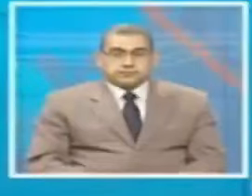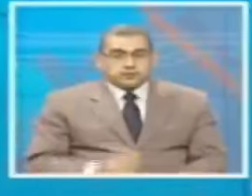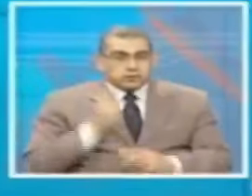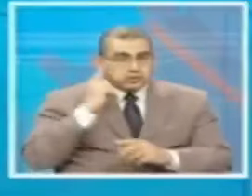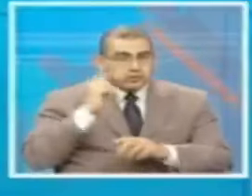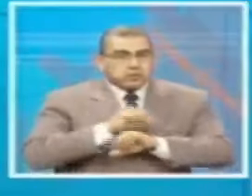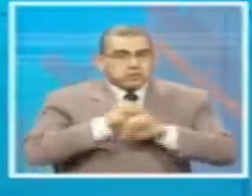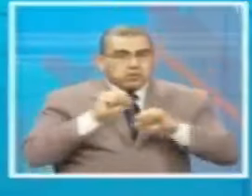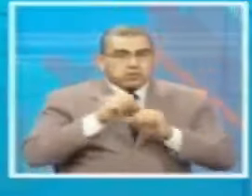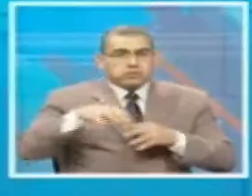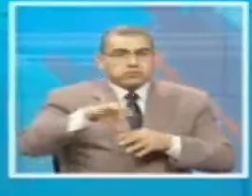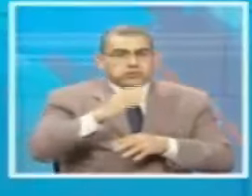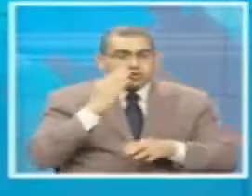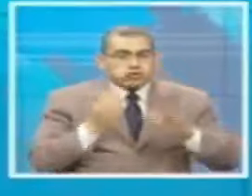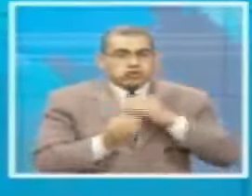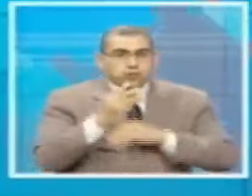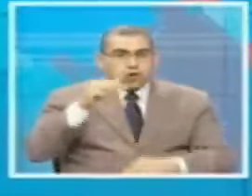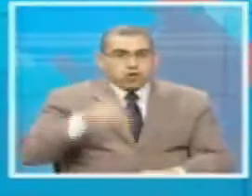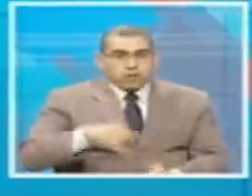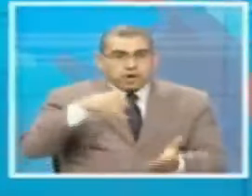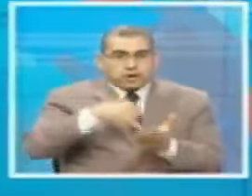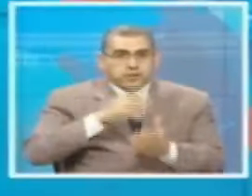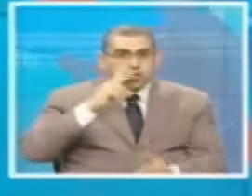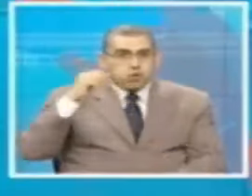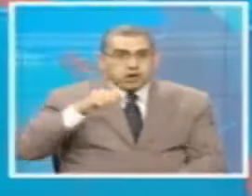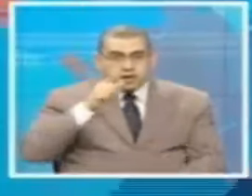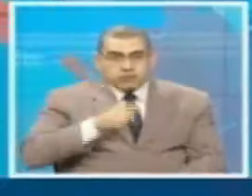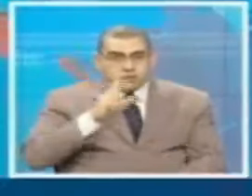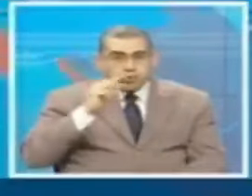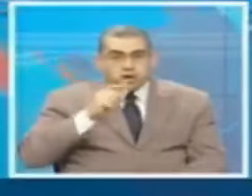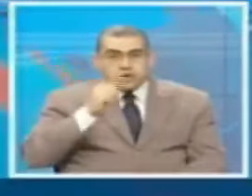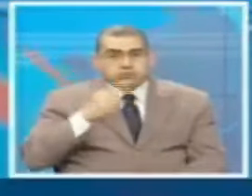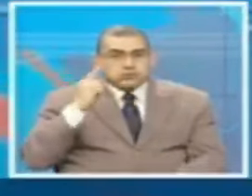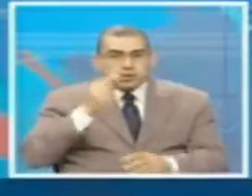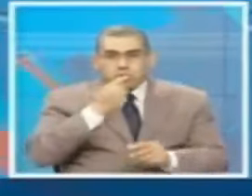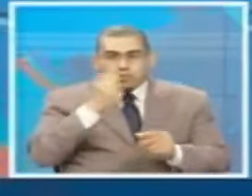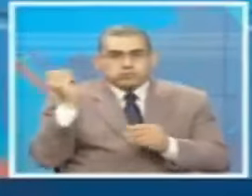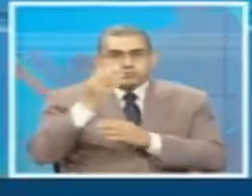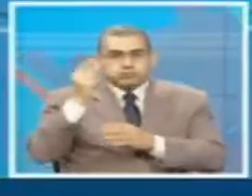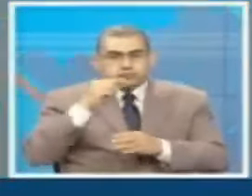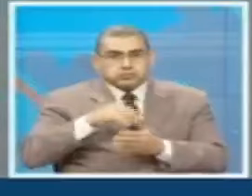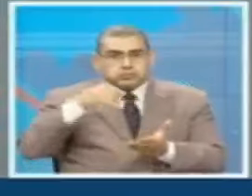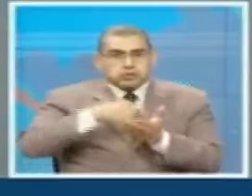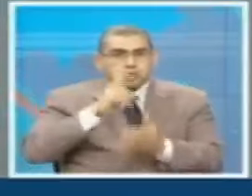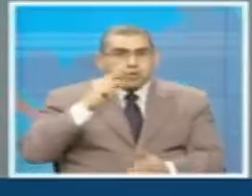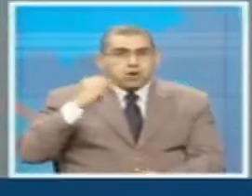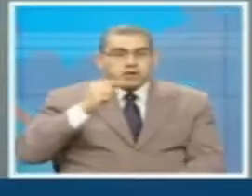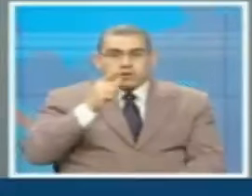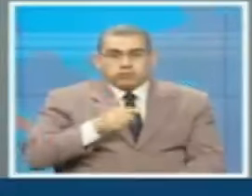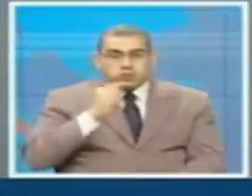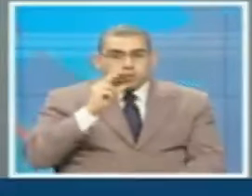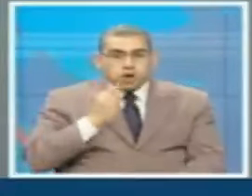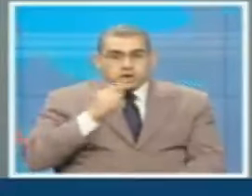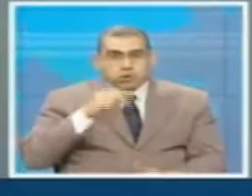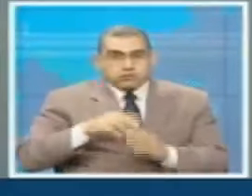دوت عدة انفجارات صباح اليوم في وسط العاصمة الأوكرانية كييف بعد انطلاق صافرات داخل العاصمة الأوكرانية ومشيرة إلى غارة